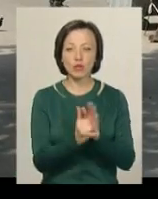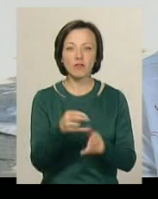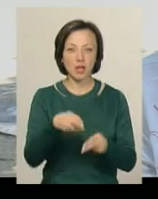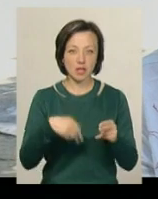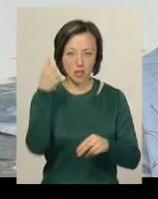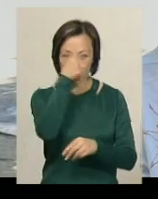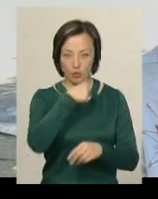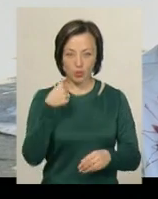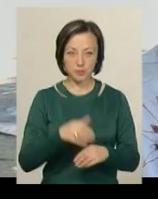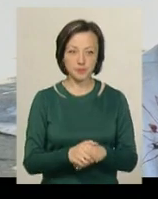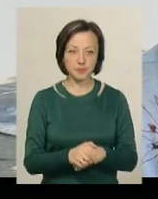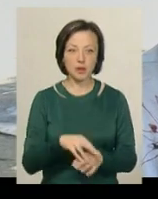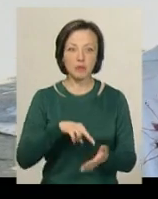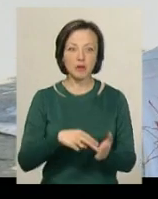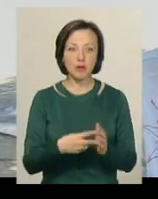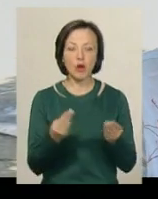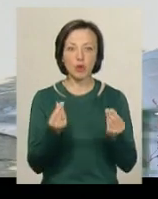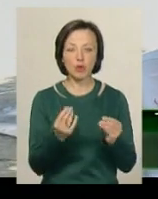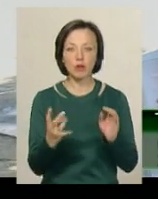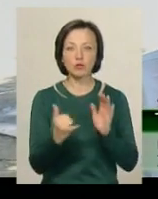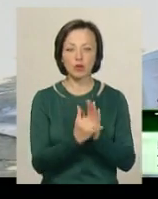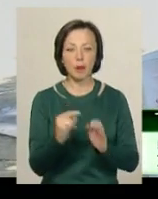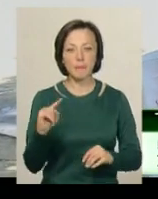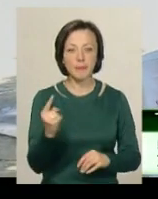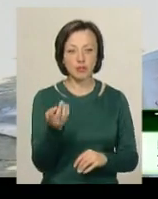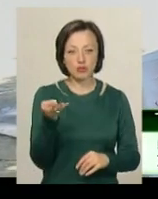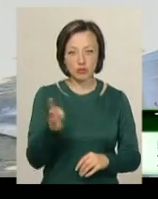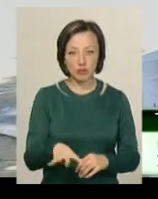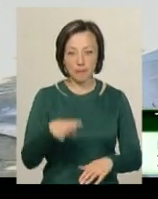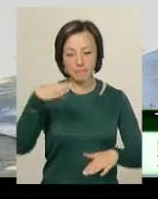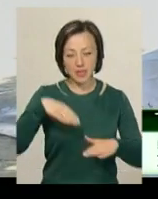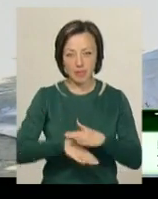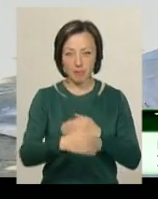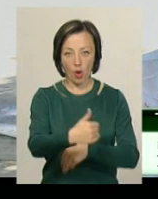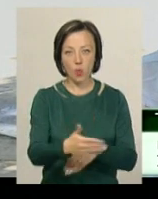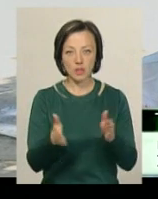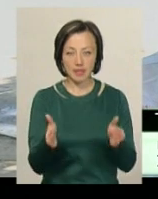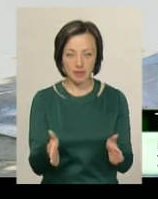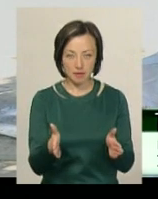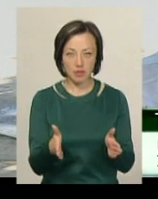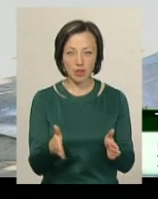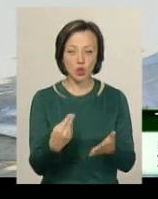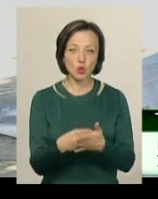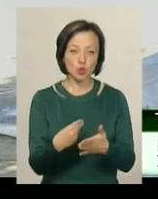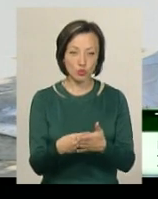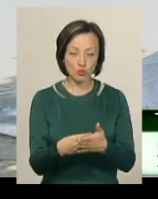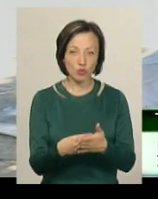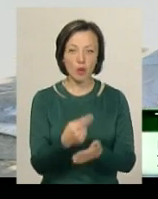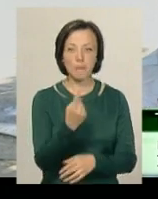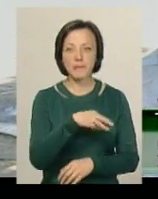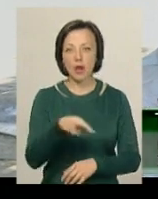року. Передбачили гроші на встановлення перших чотирьох підземних контейнерів. Суму